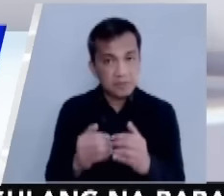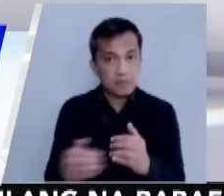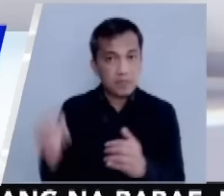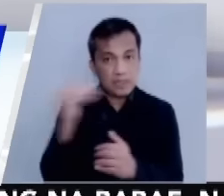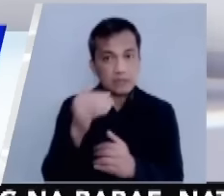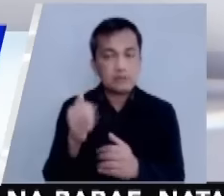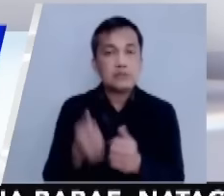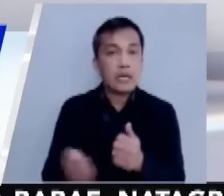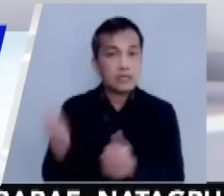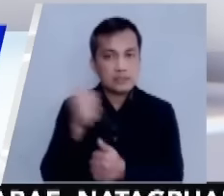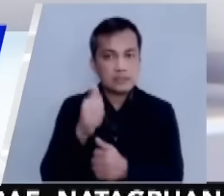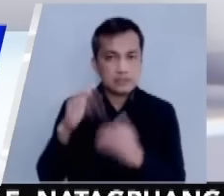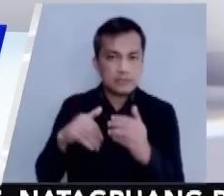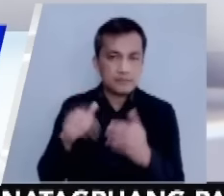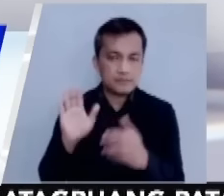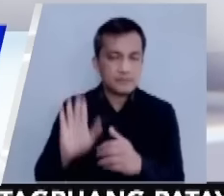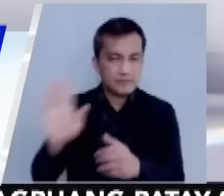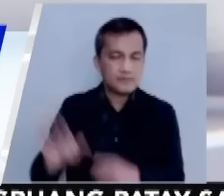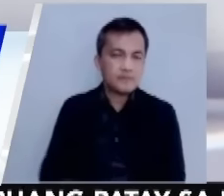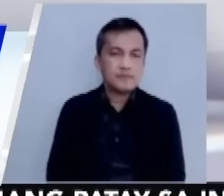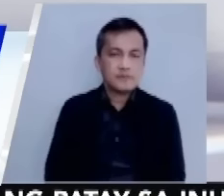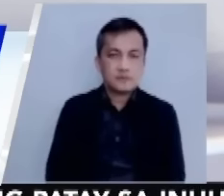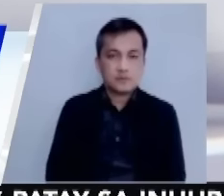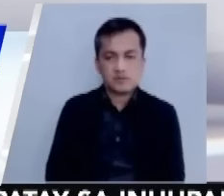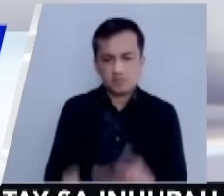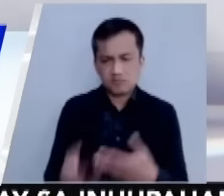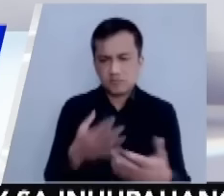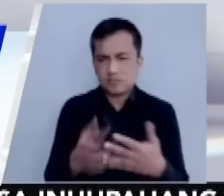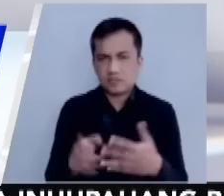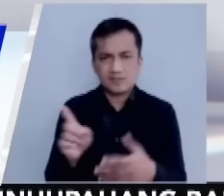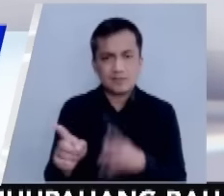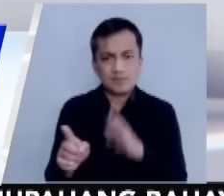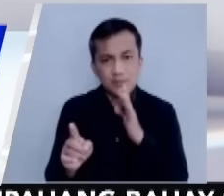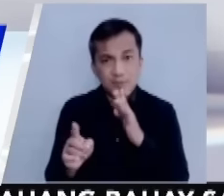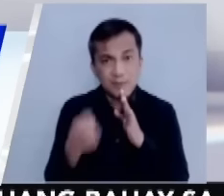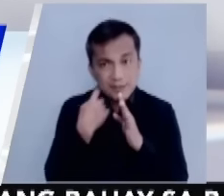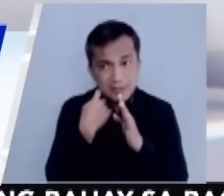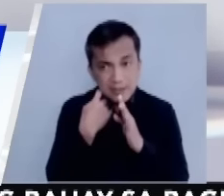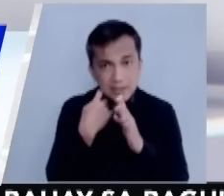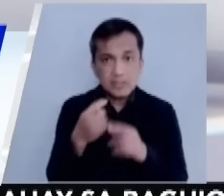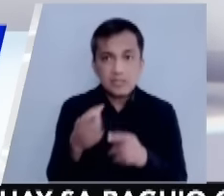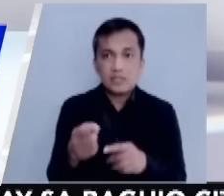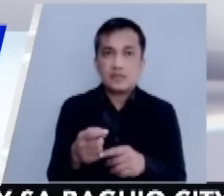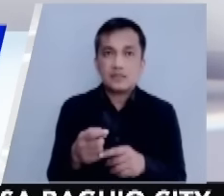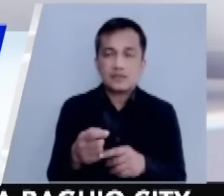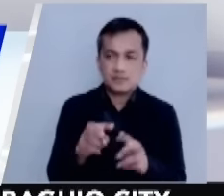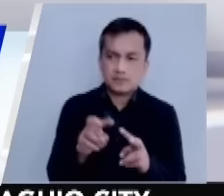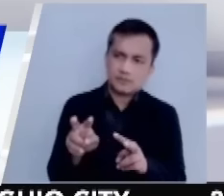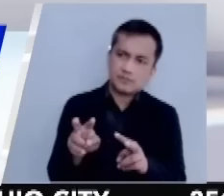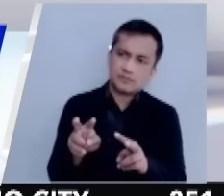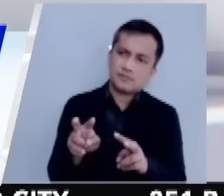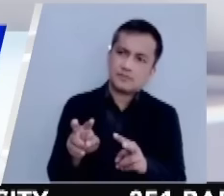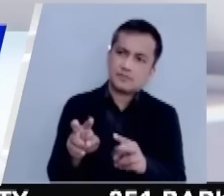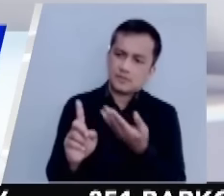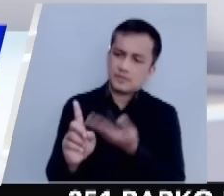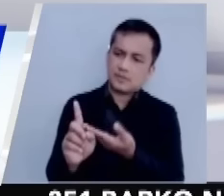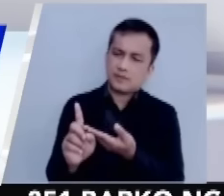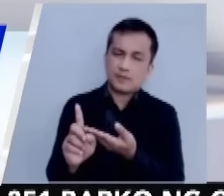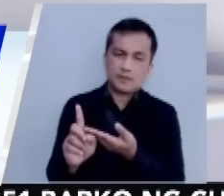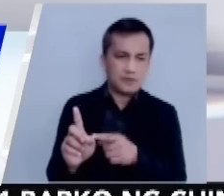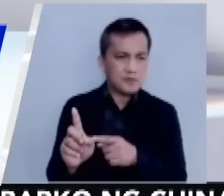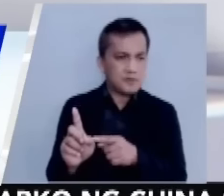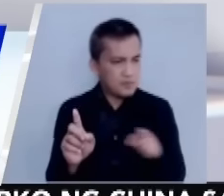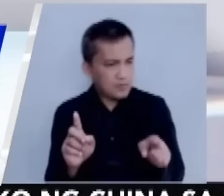man, kanina nga nung nagsalita siya ng ganun, ay nakita natin yung kasabikan ng mga senador na marinig